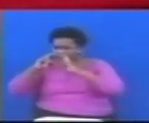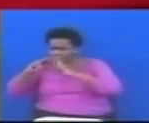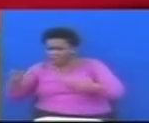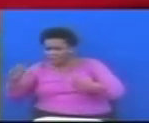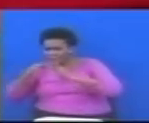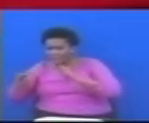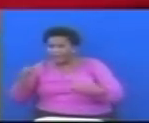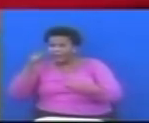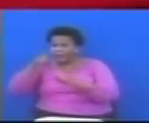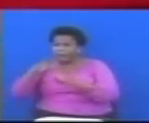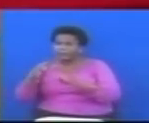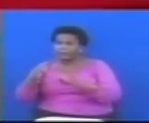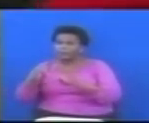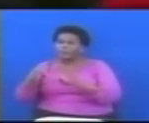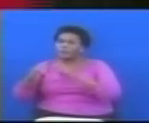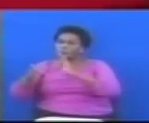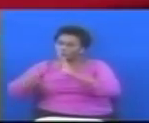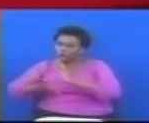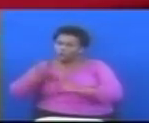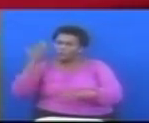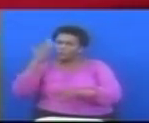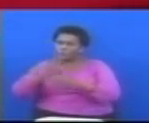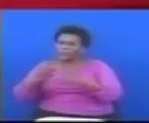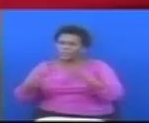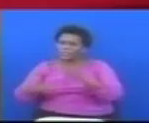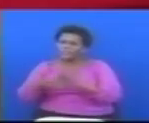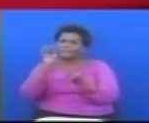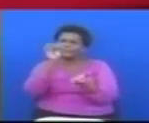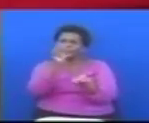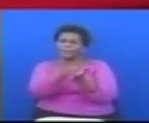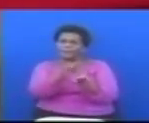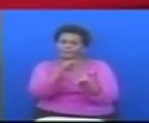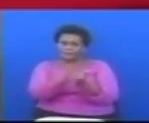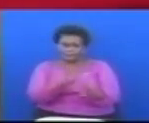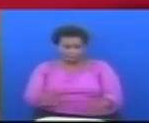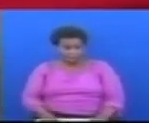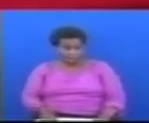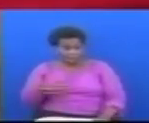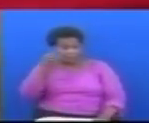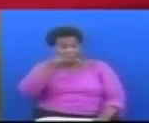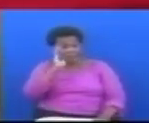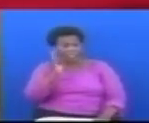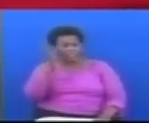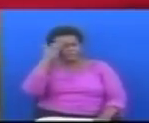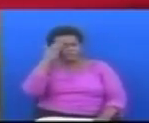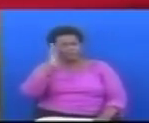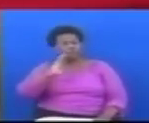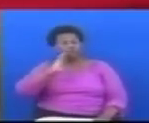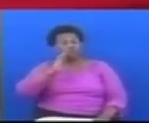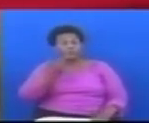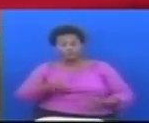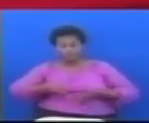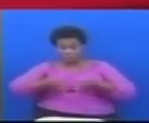hizo kwa kiwango cha lami. Aidha, serikali kwa kutambua umuhimu wa barabara hizo imekuwa ikizitengea fedha kila mwaka kwa ajili ya